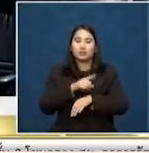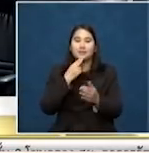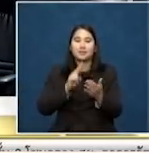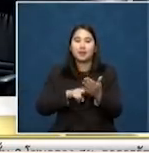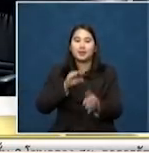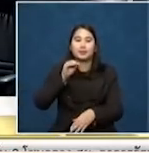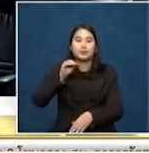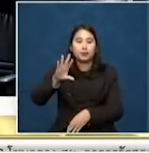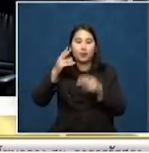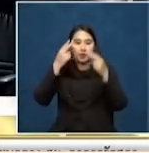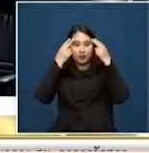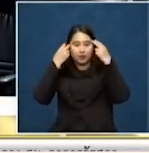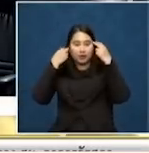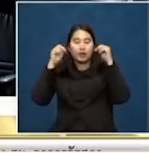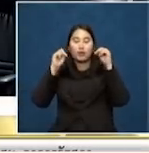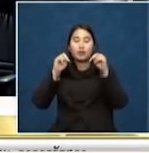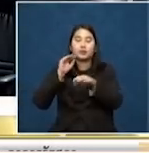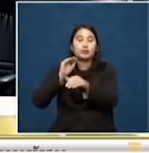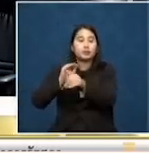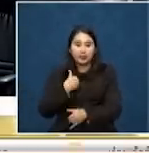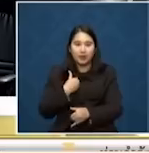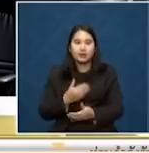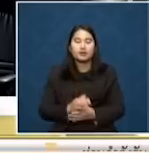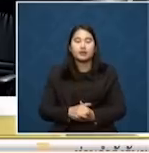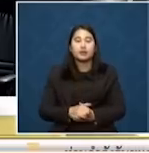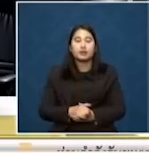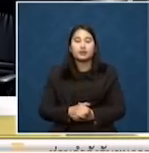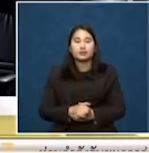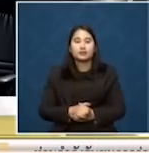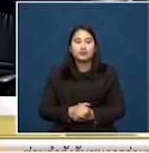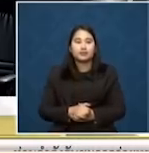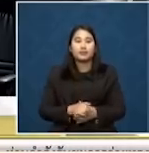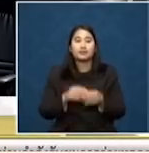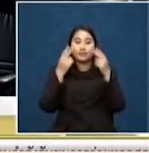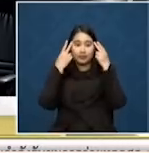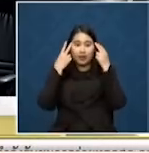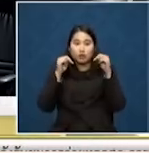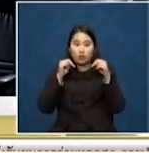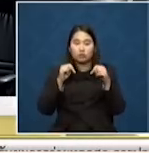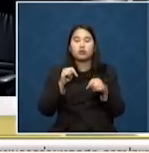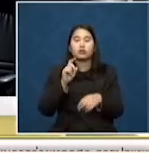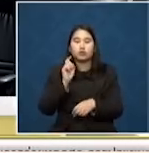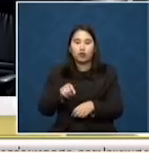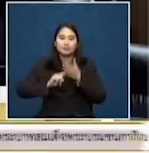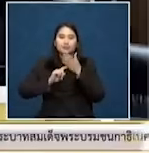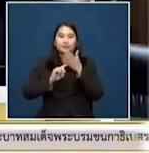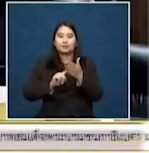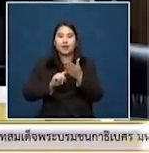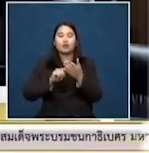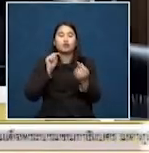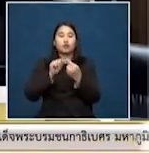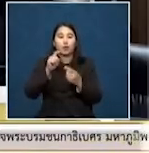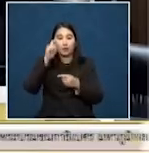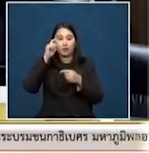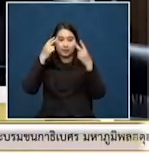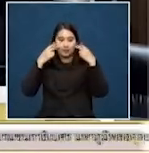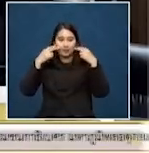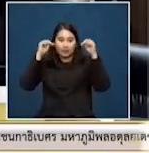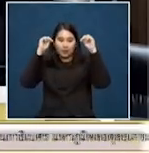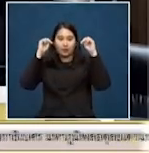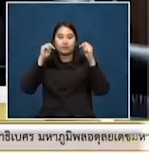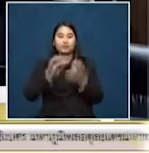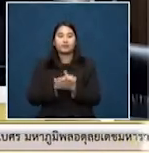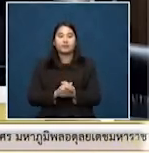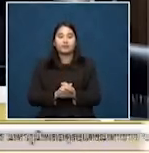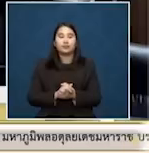ชื่อผมเราบำเพ็ญตนอยู่บนภูกรณีนี้น ะ วิเคราะห์ให้ดีว่าอะไร